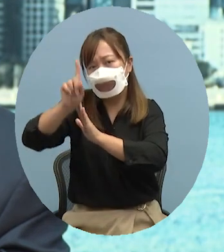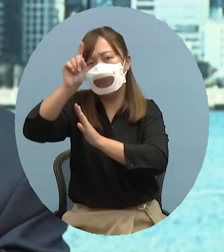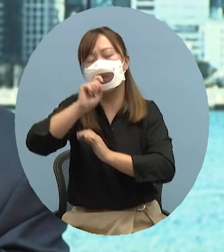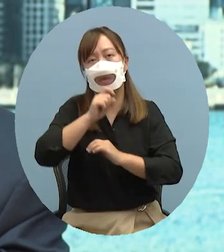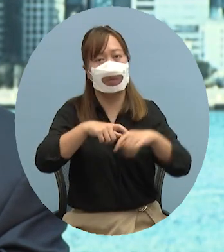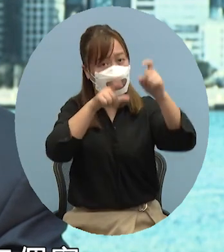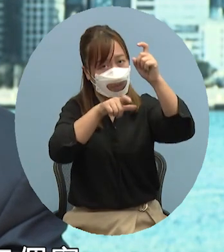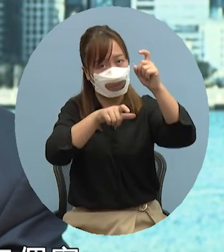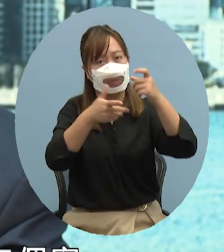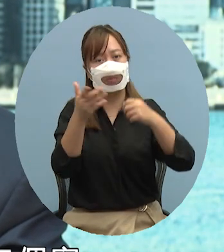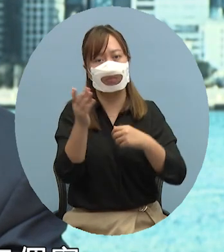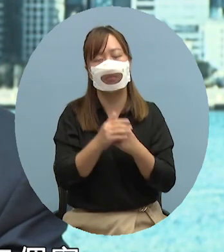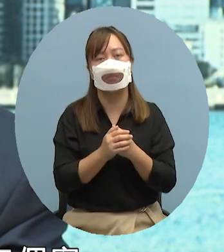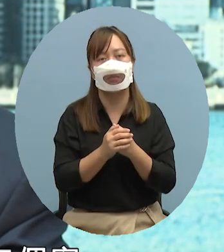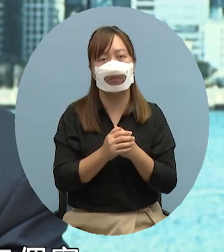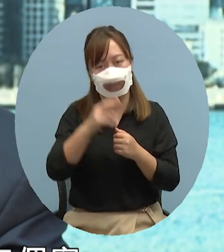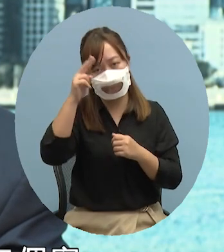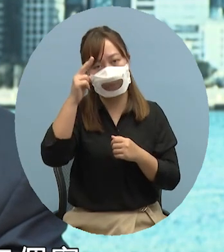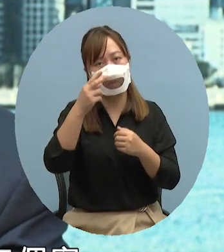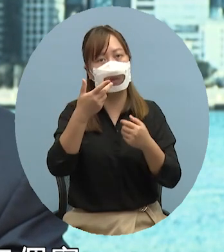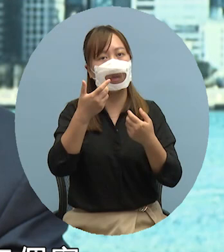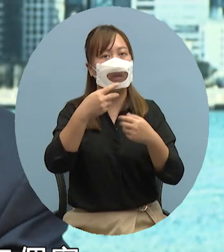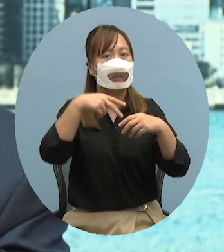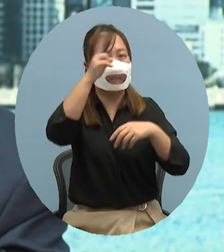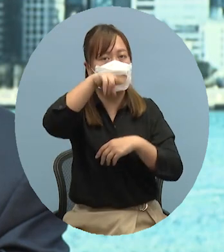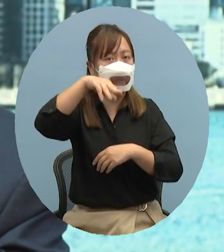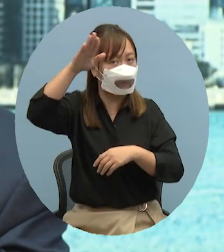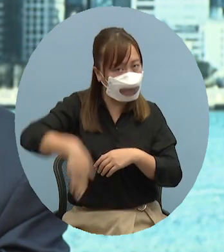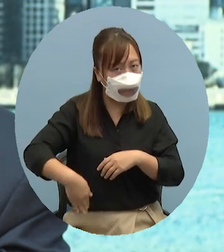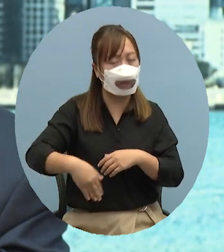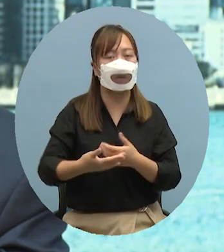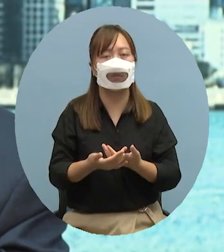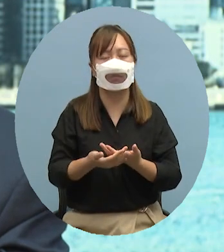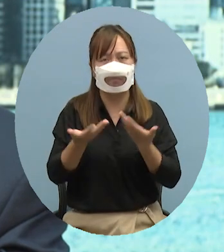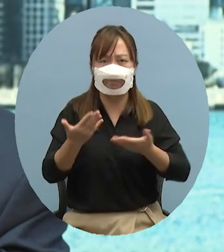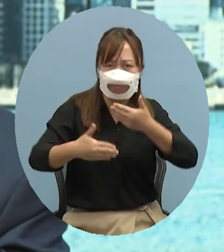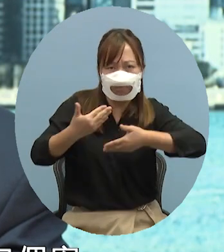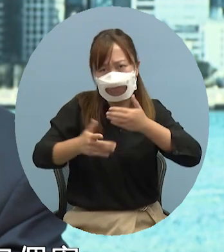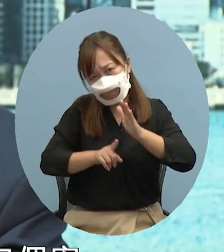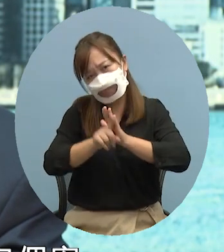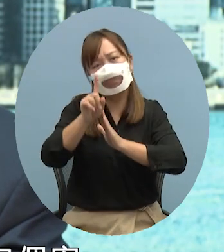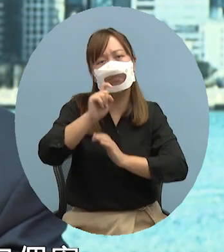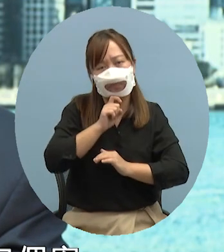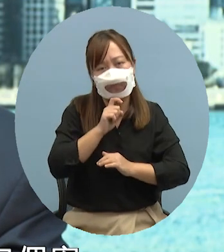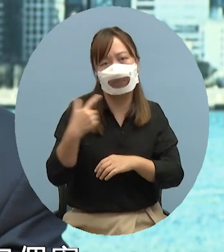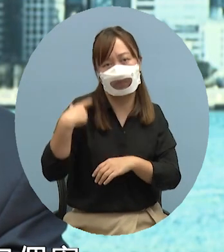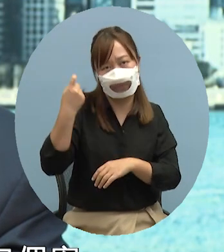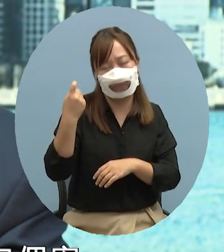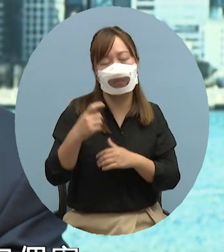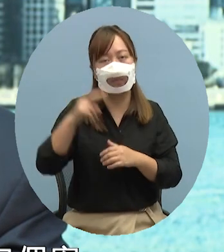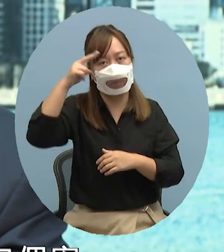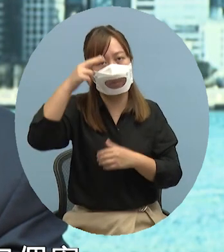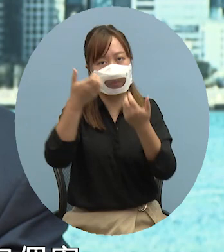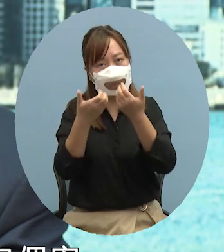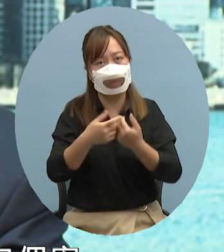月嘅時候咧，佢哋當地每一日係少過2000宗嘅個案，咁慢慢係開始係上升。咁去到近期咧，係每一日咧